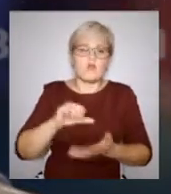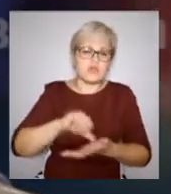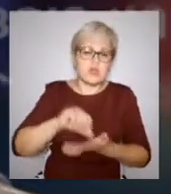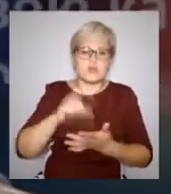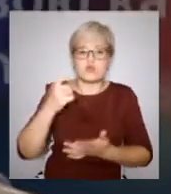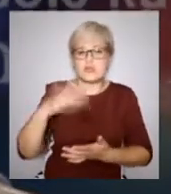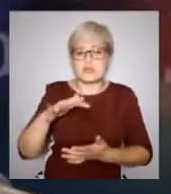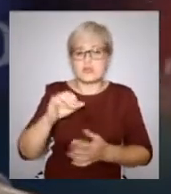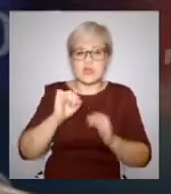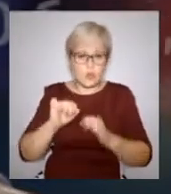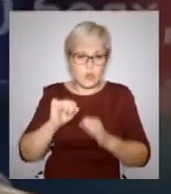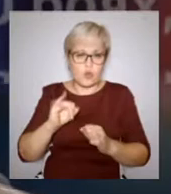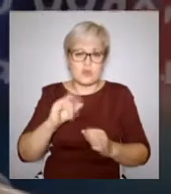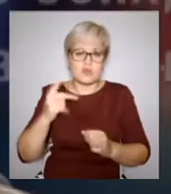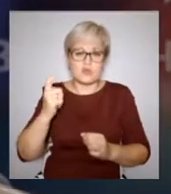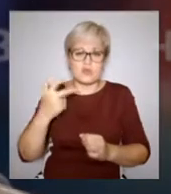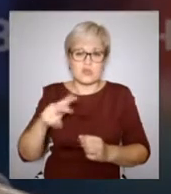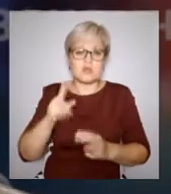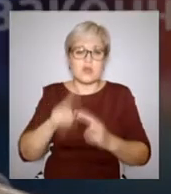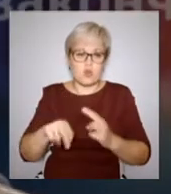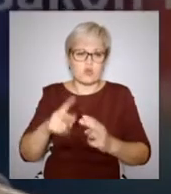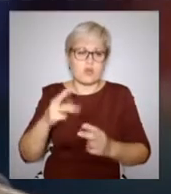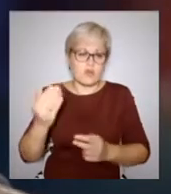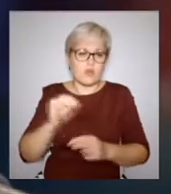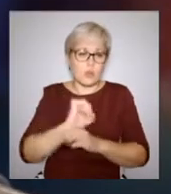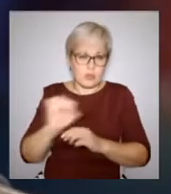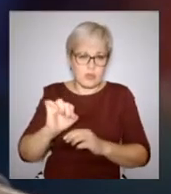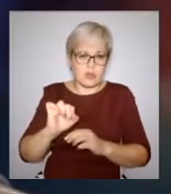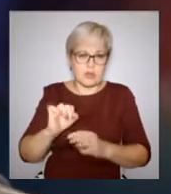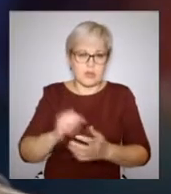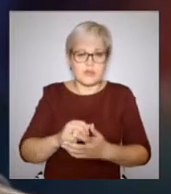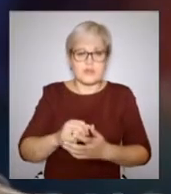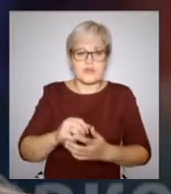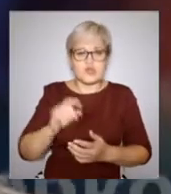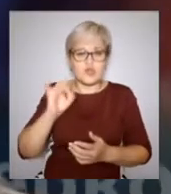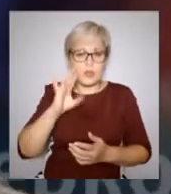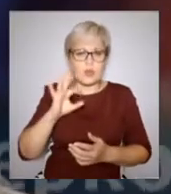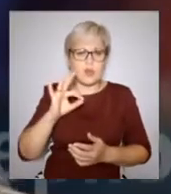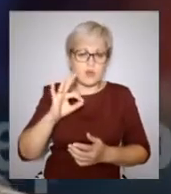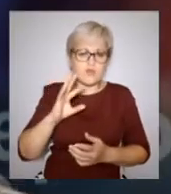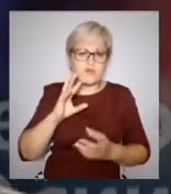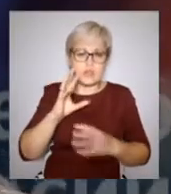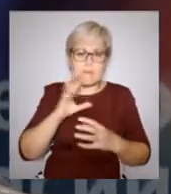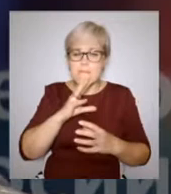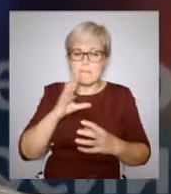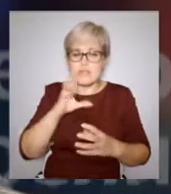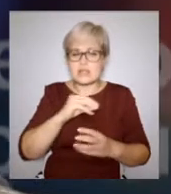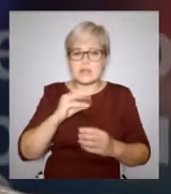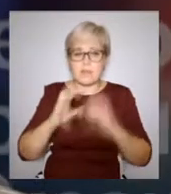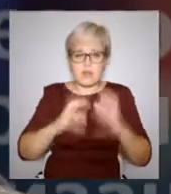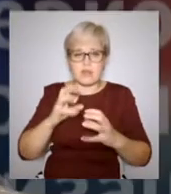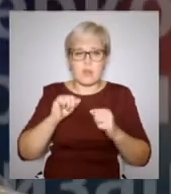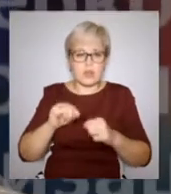карьеру он участвовал 150 боях из них 130 закон через для него победой интерконтинентальный чемпион по версии всемирной боксёрской